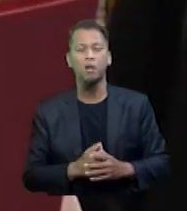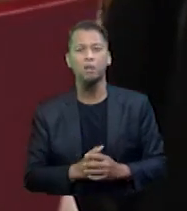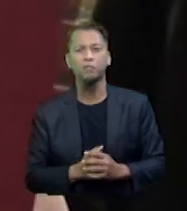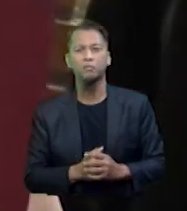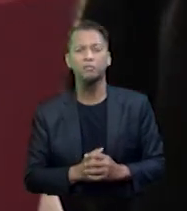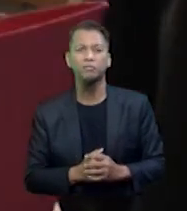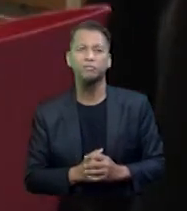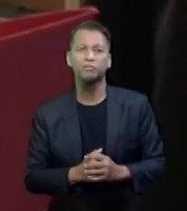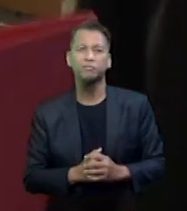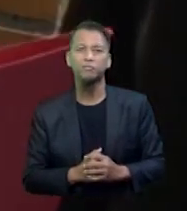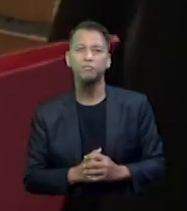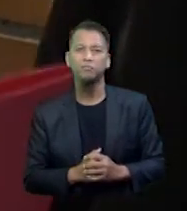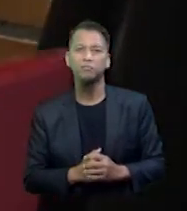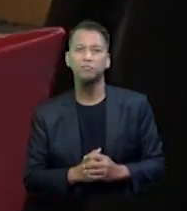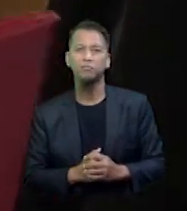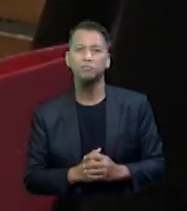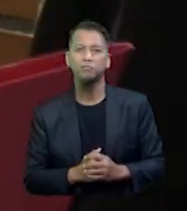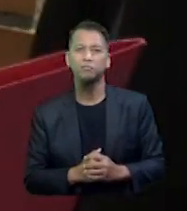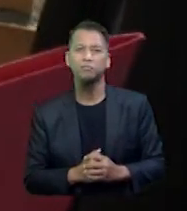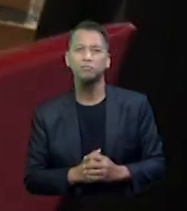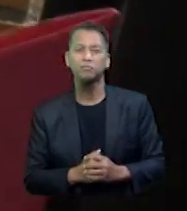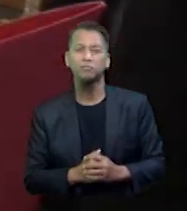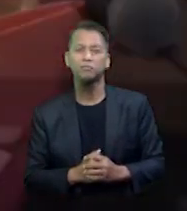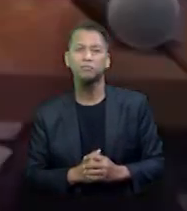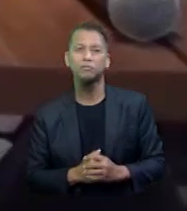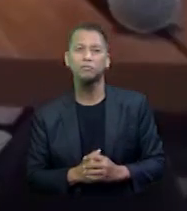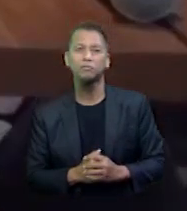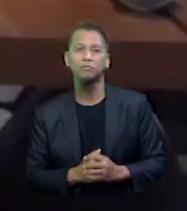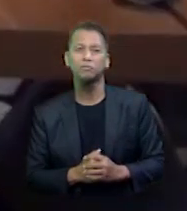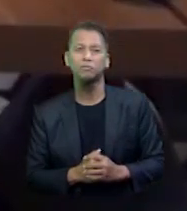Dari Jakarta, Rani Sanjaya, iNews, melaporkan.